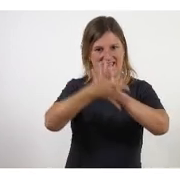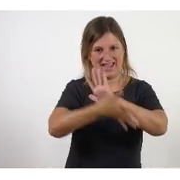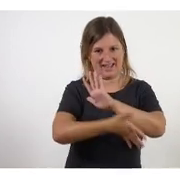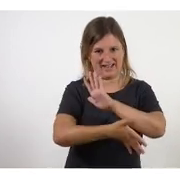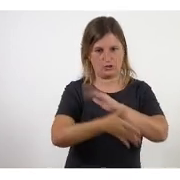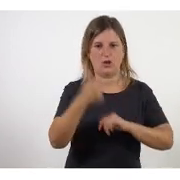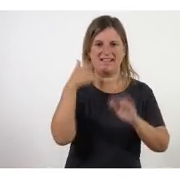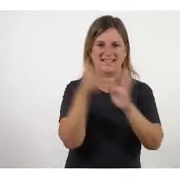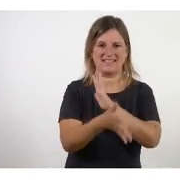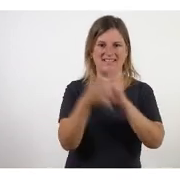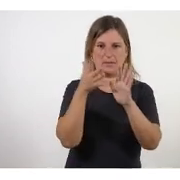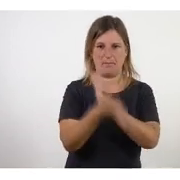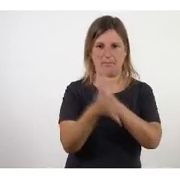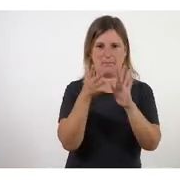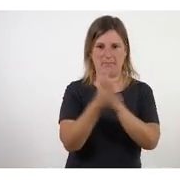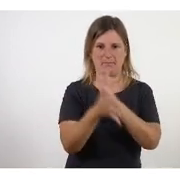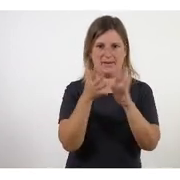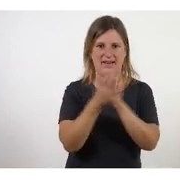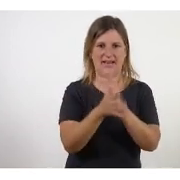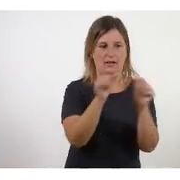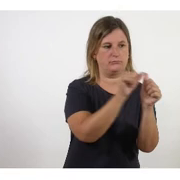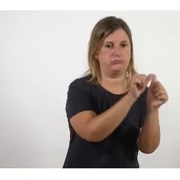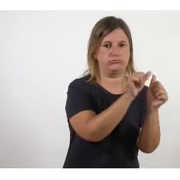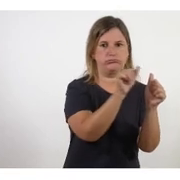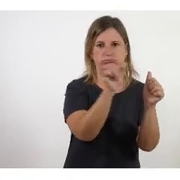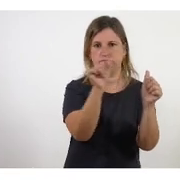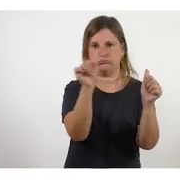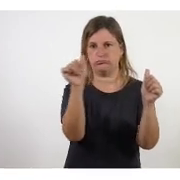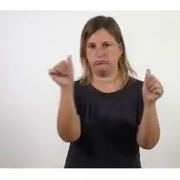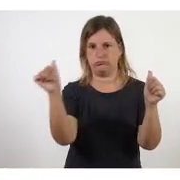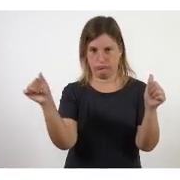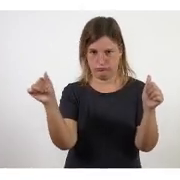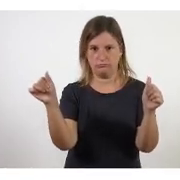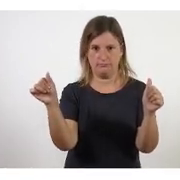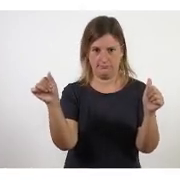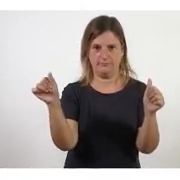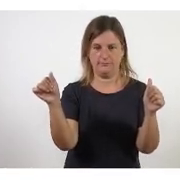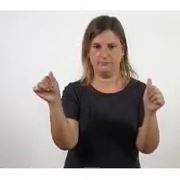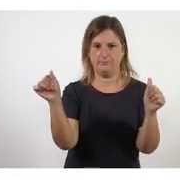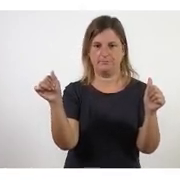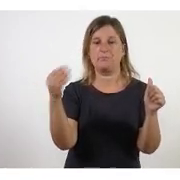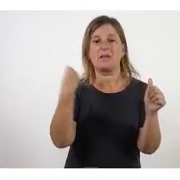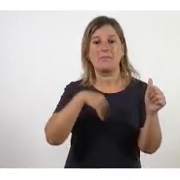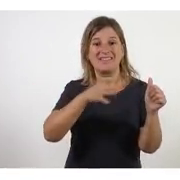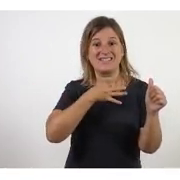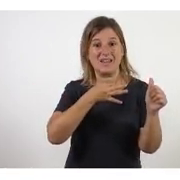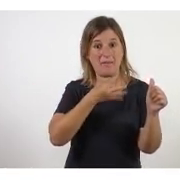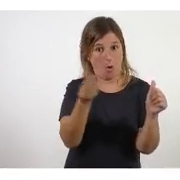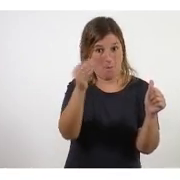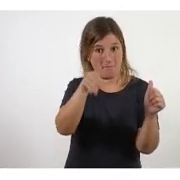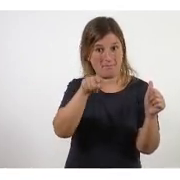explicant la història sobre la qual anem ficant imatges. Aquesta veu en off, tot i que